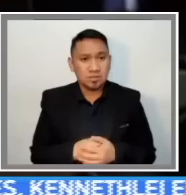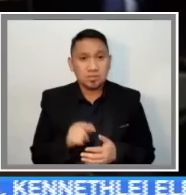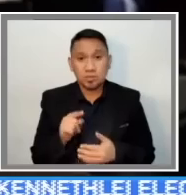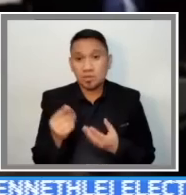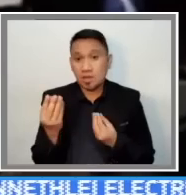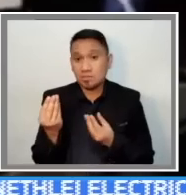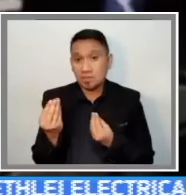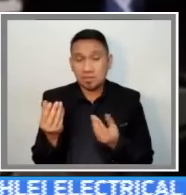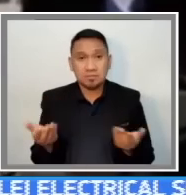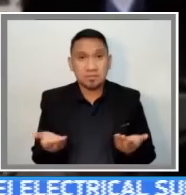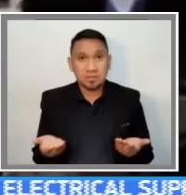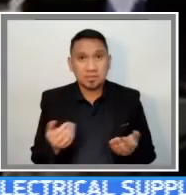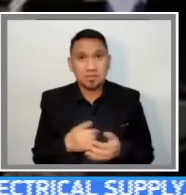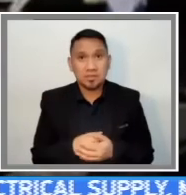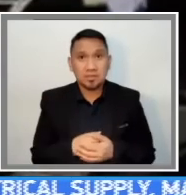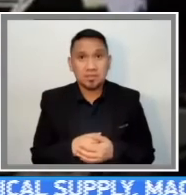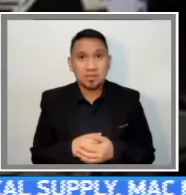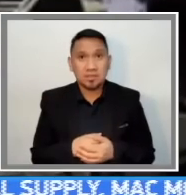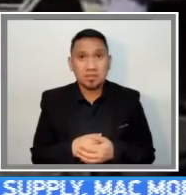ng efforts dito